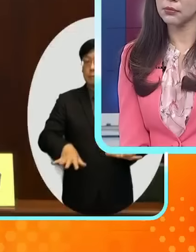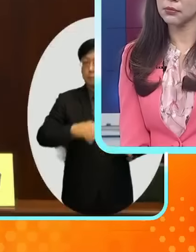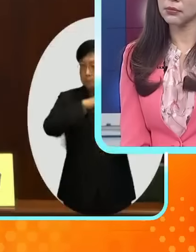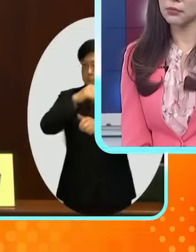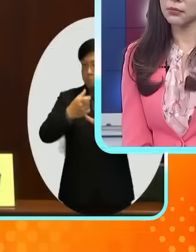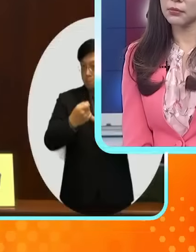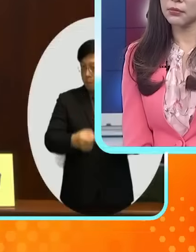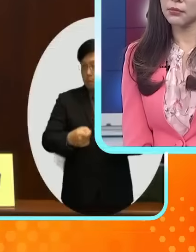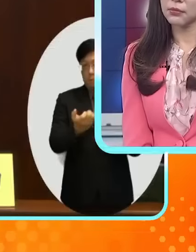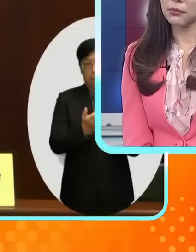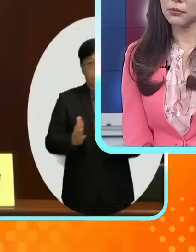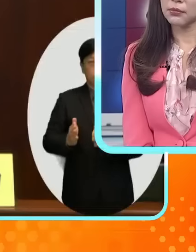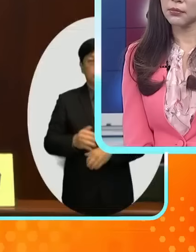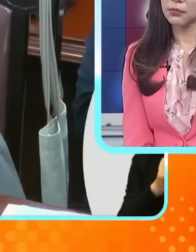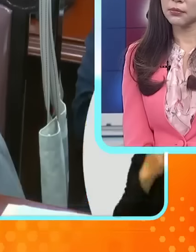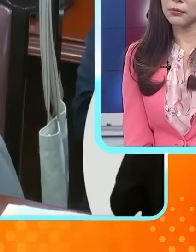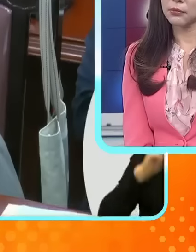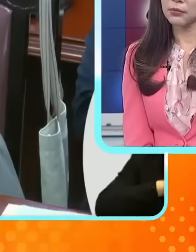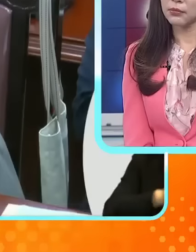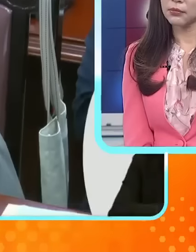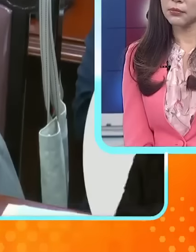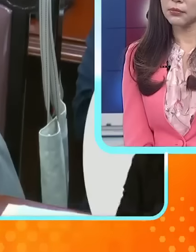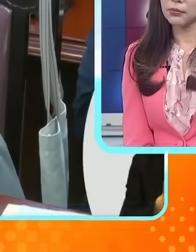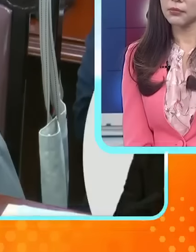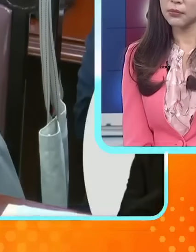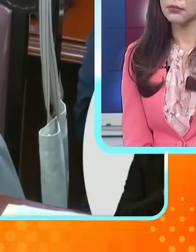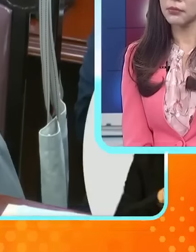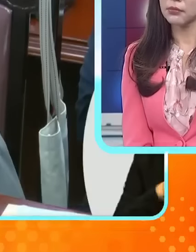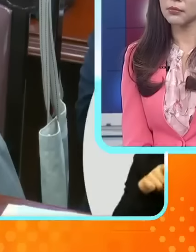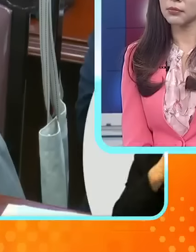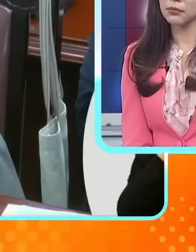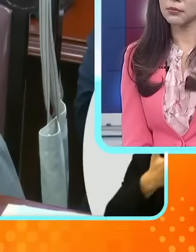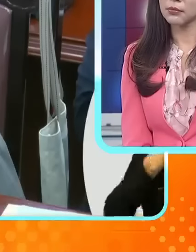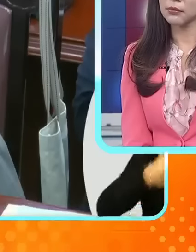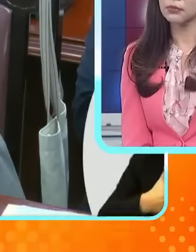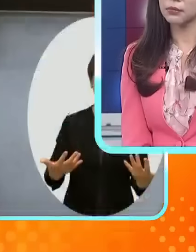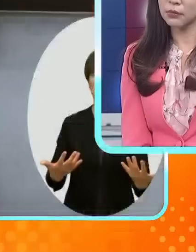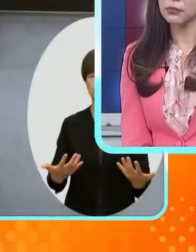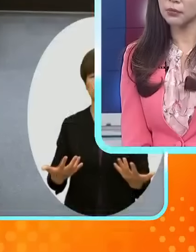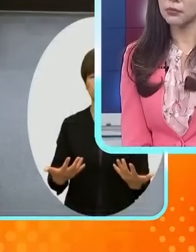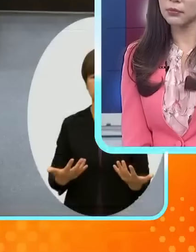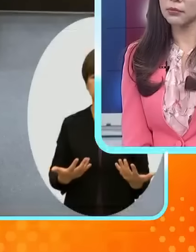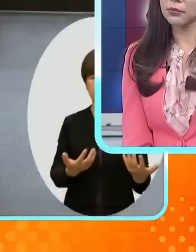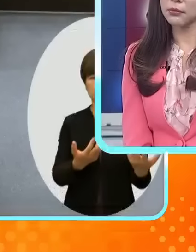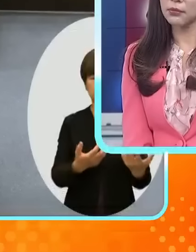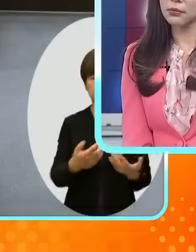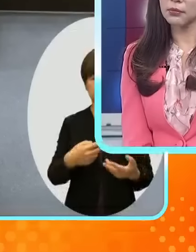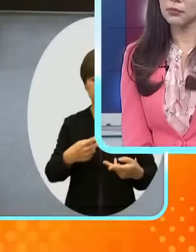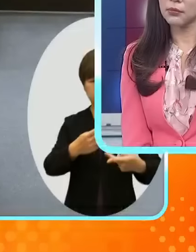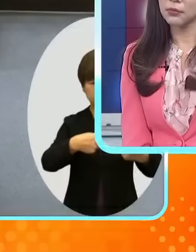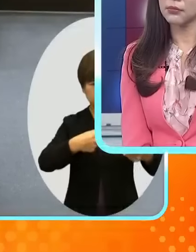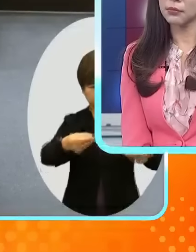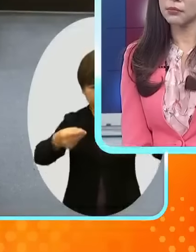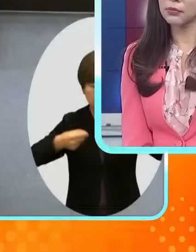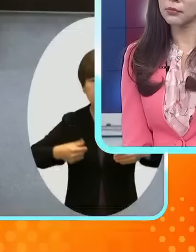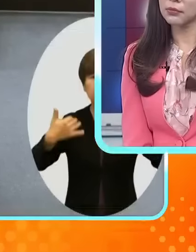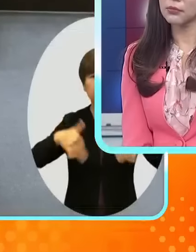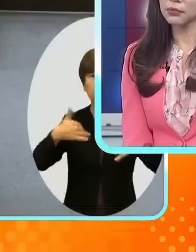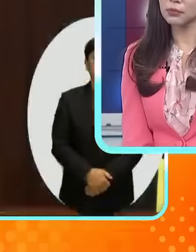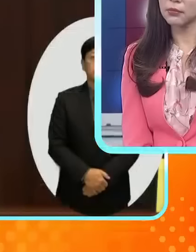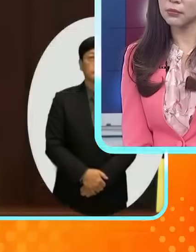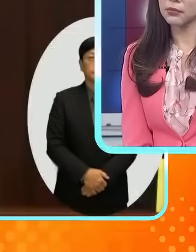不愿意接受调查，可以做什么样的一个处置？立法委员的权限到什么地方？就演一遍给大家看嘛。 那为什么